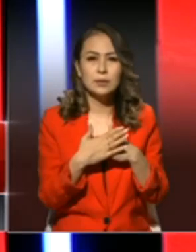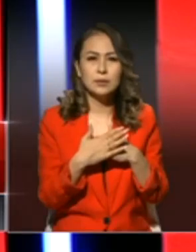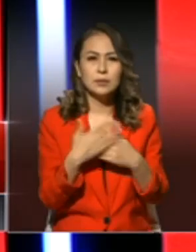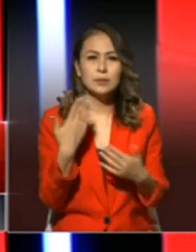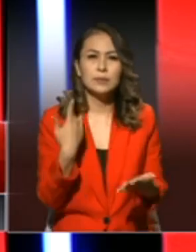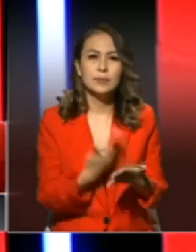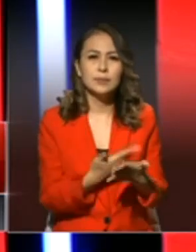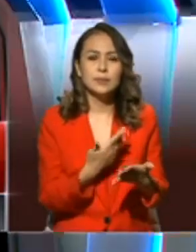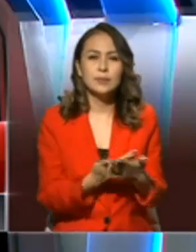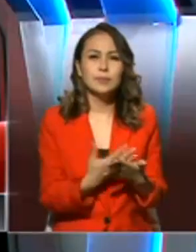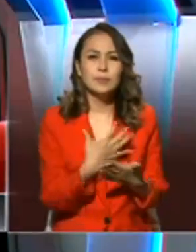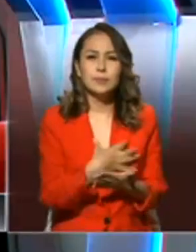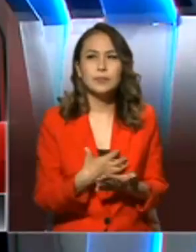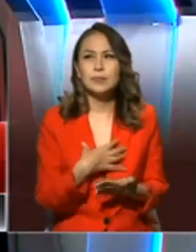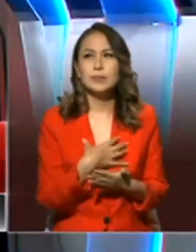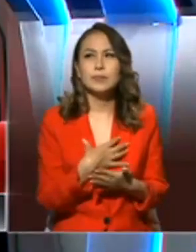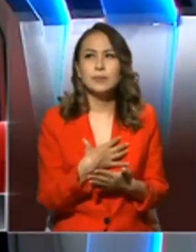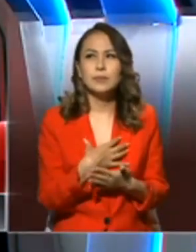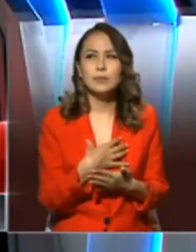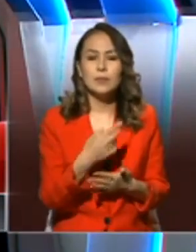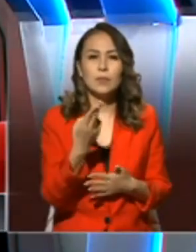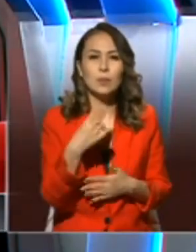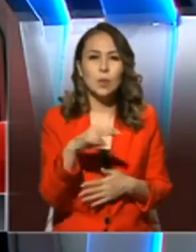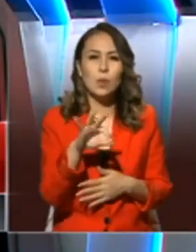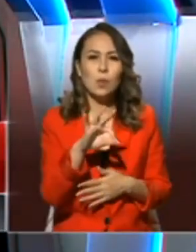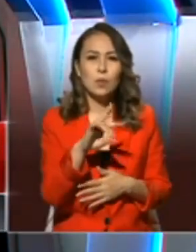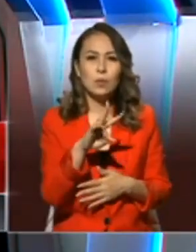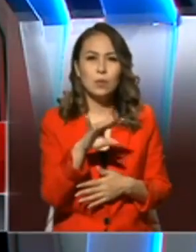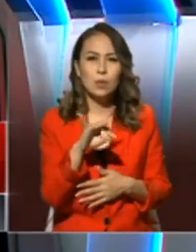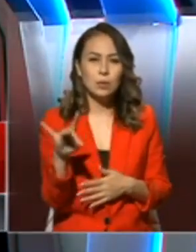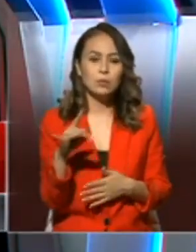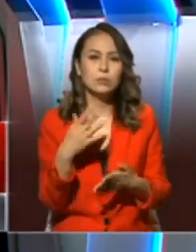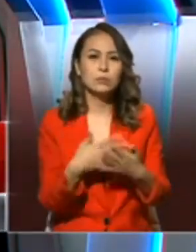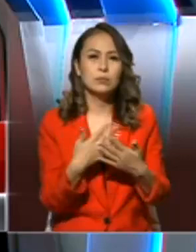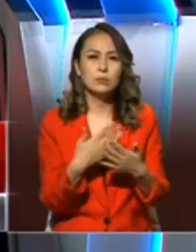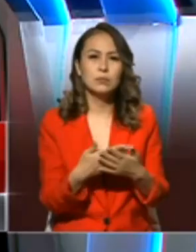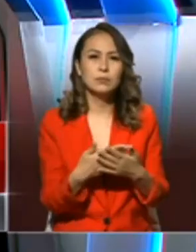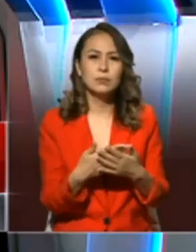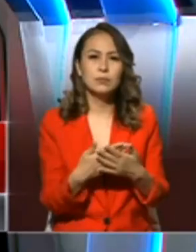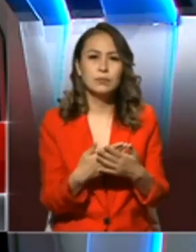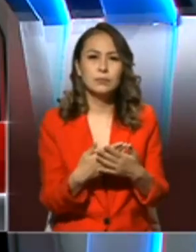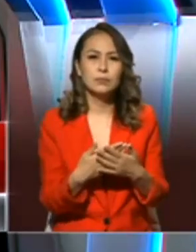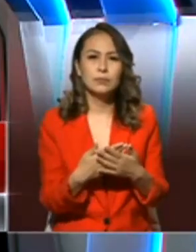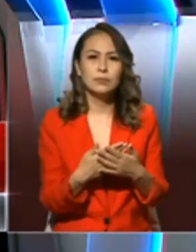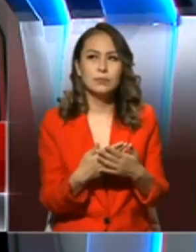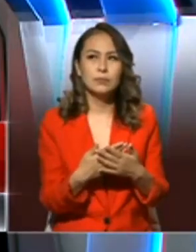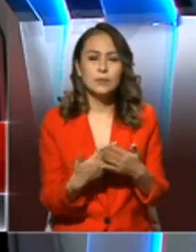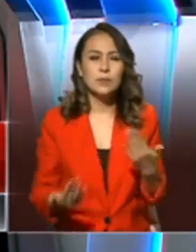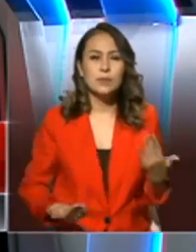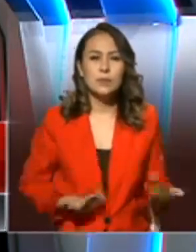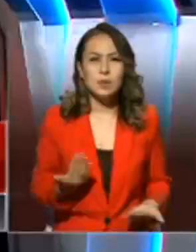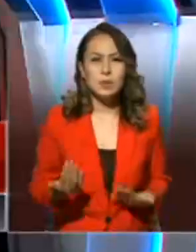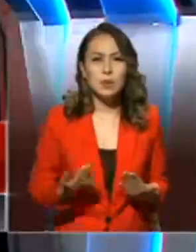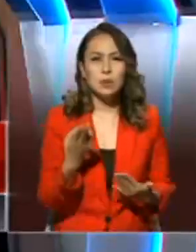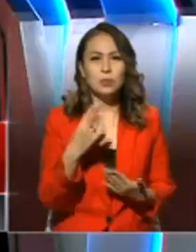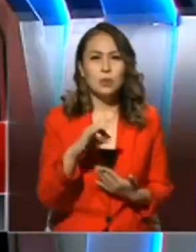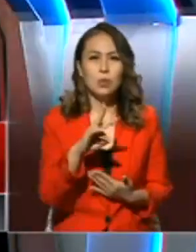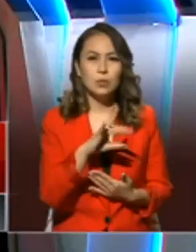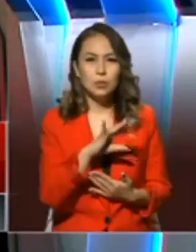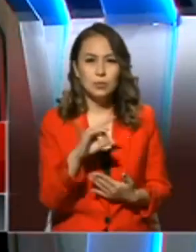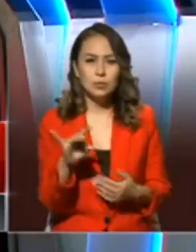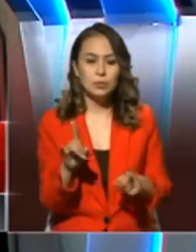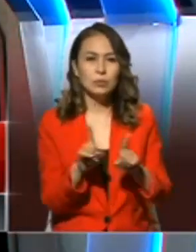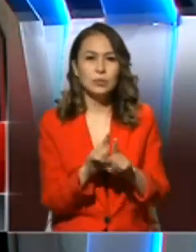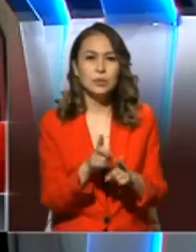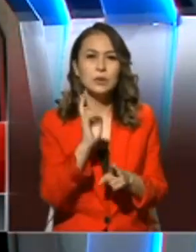қараңыз, негізі донорлық дегеніміз мәйіттік донорлыққа және тірі донорлыққа бөлінеді. Тірі